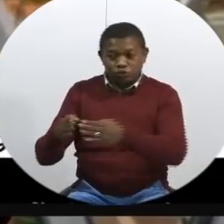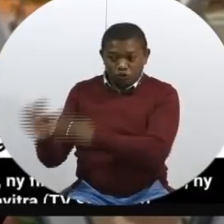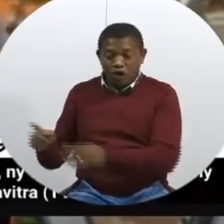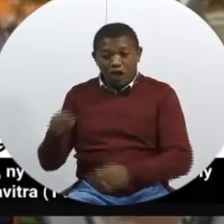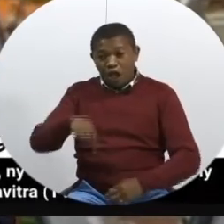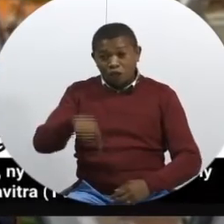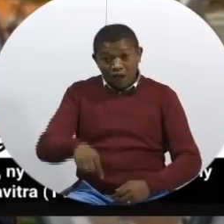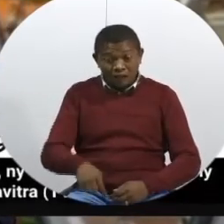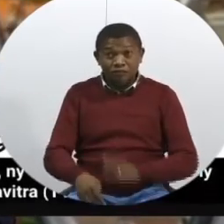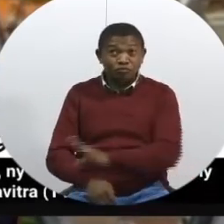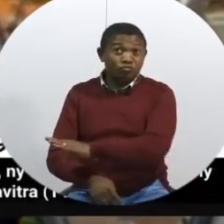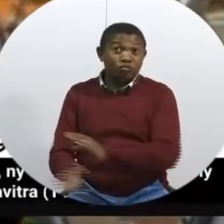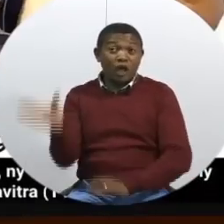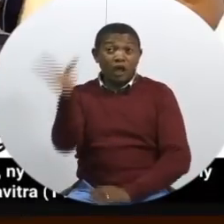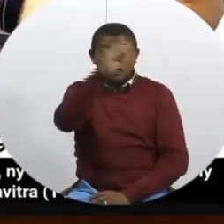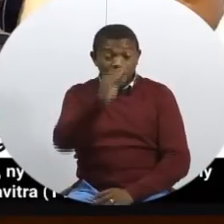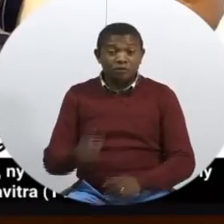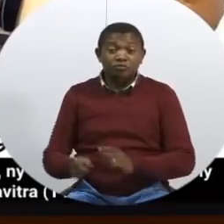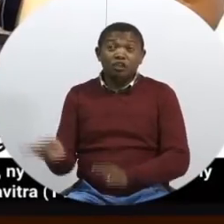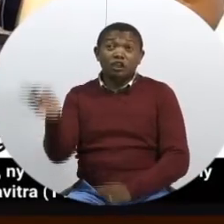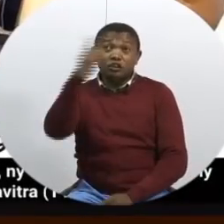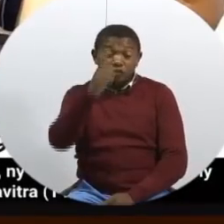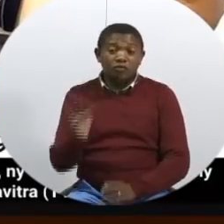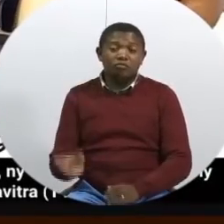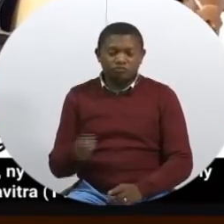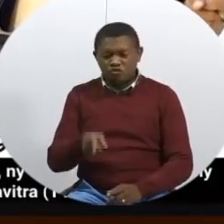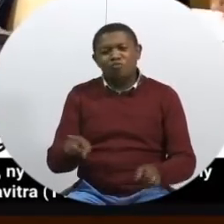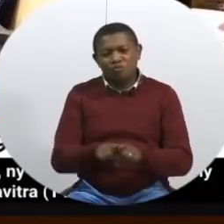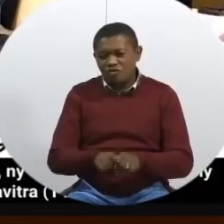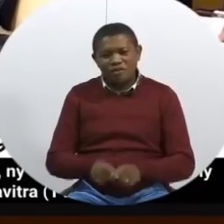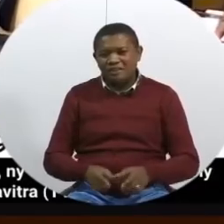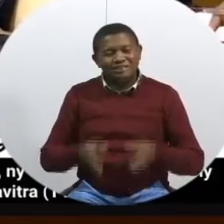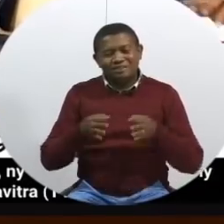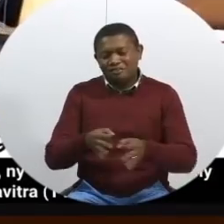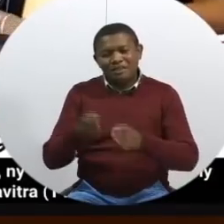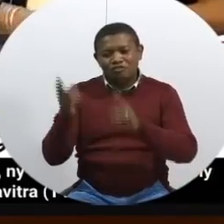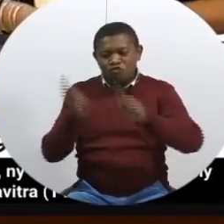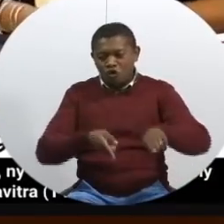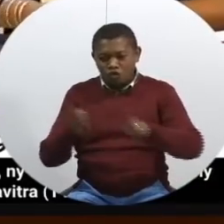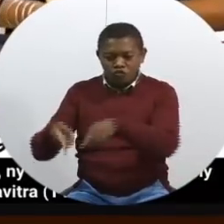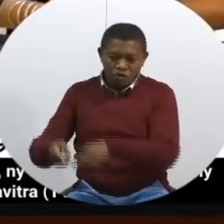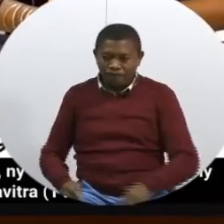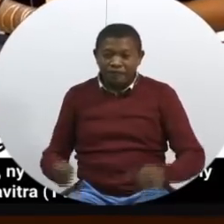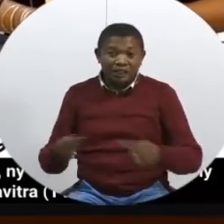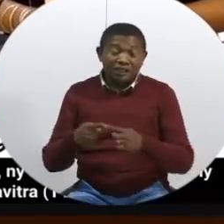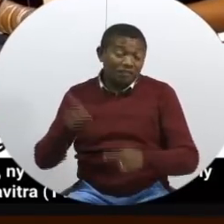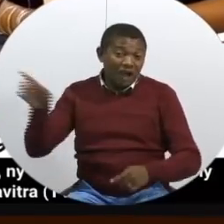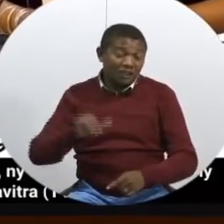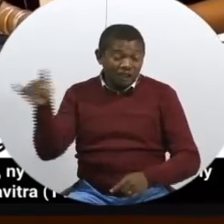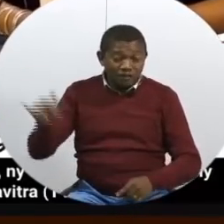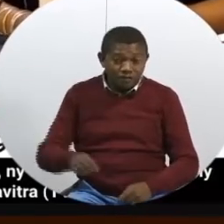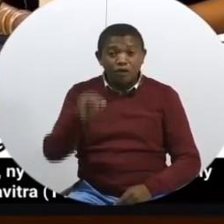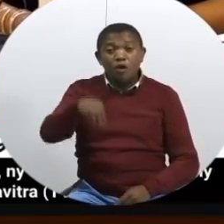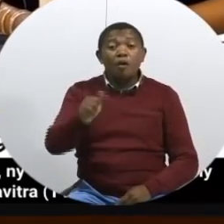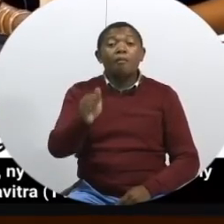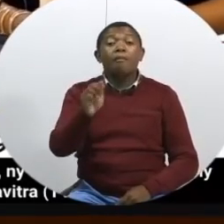zao 0 cas jerevo tsara fa ny tany Maurice an tsy io moa no inosakaiky antsika an dia mba hampitahy antsika ilay